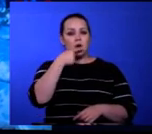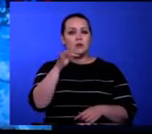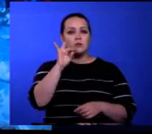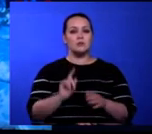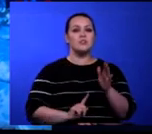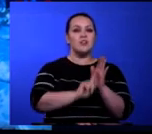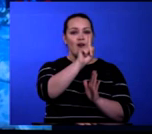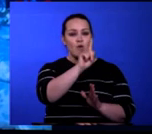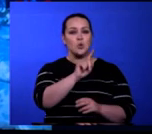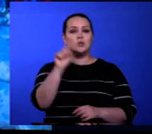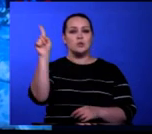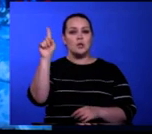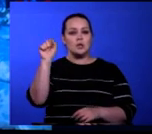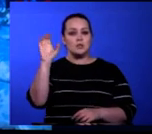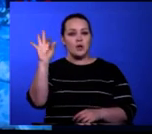часть речи,